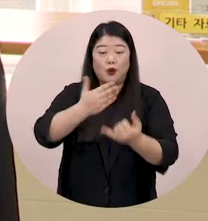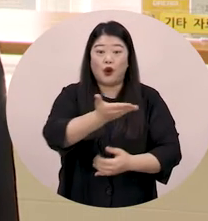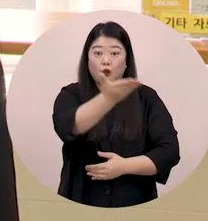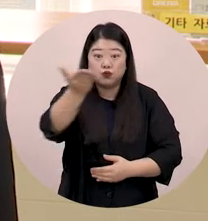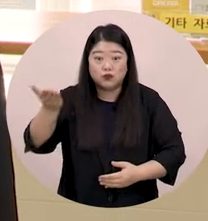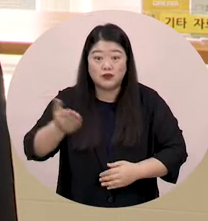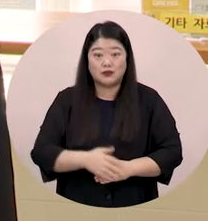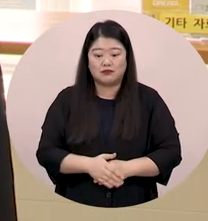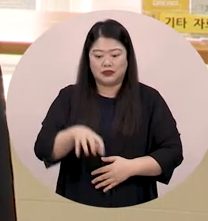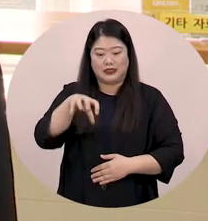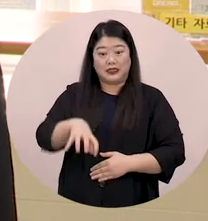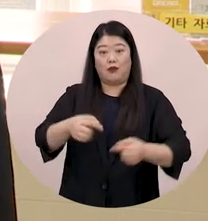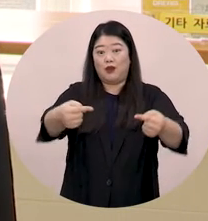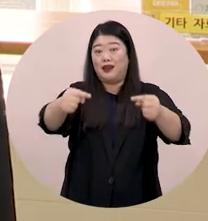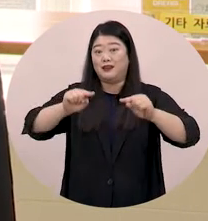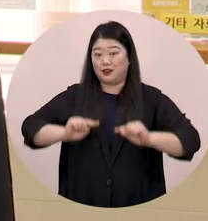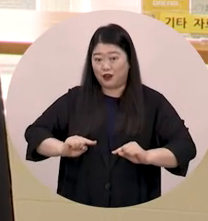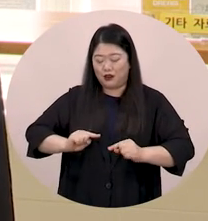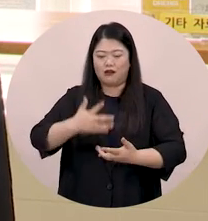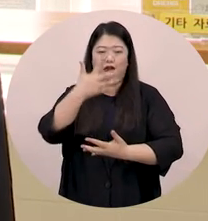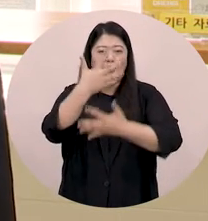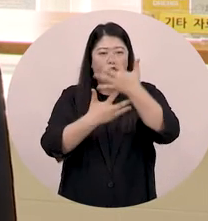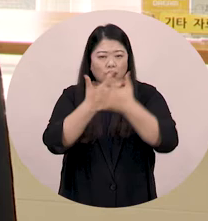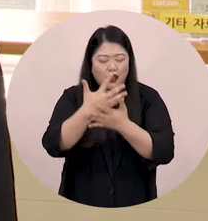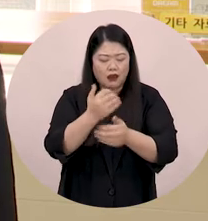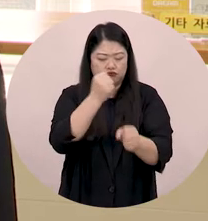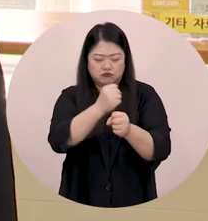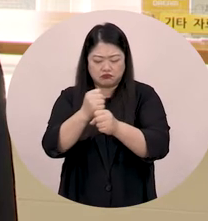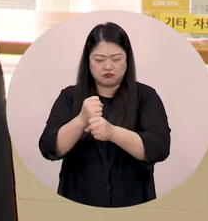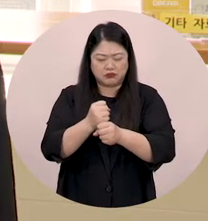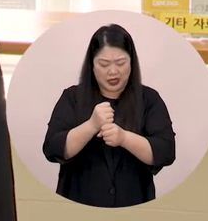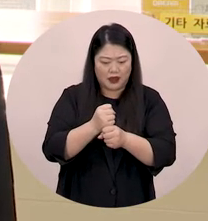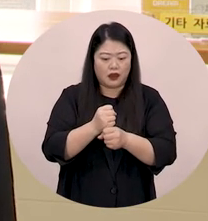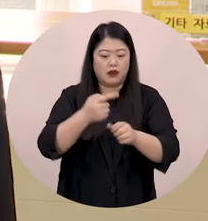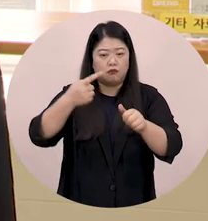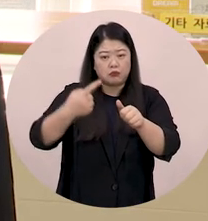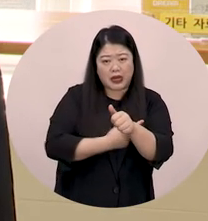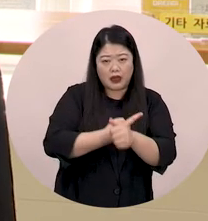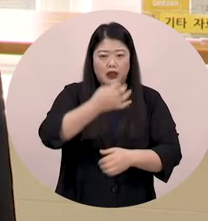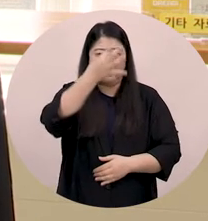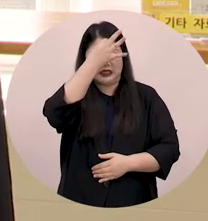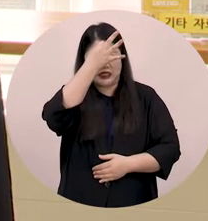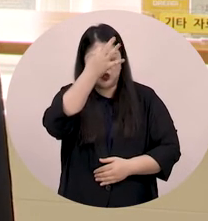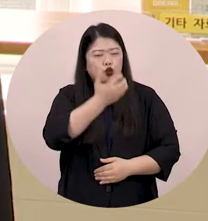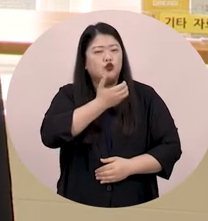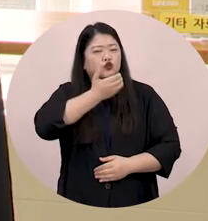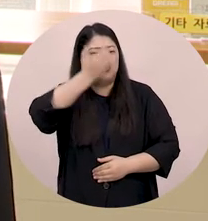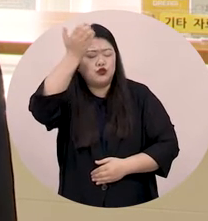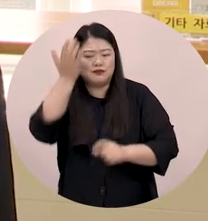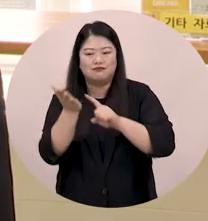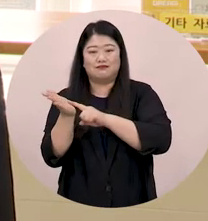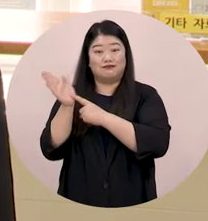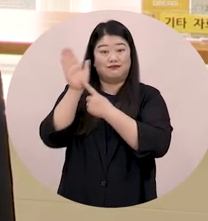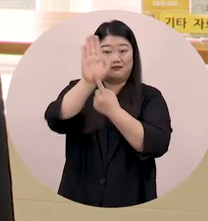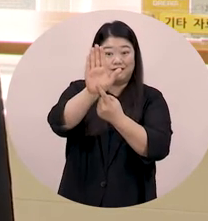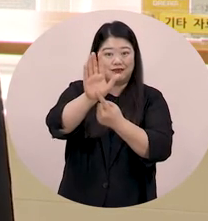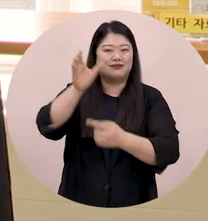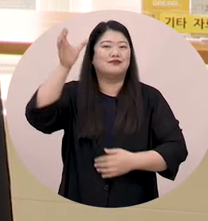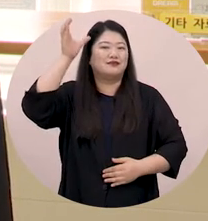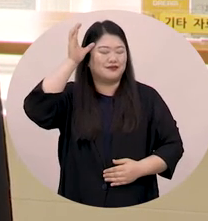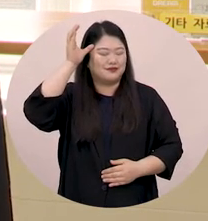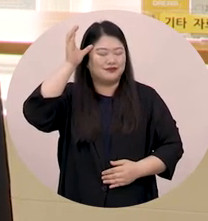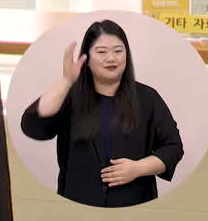지역에 있는 청소년들이 이번에 마련된 청다방에서 다양하고 유익한 콘텐츠를 많이 만들어서 마음껏